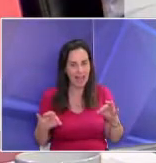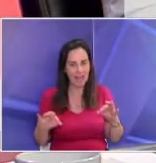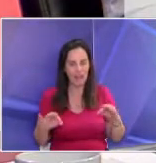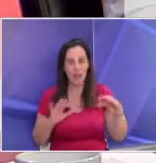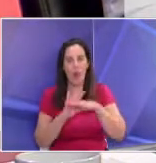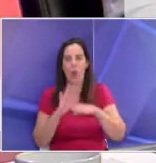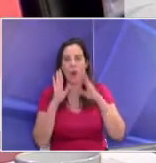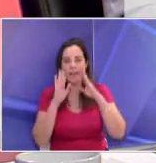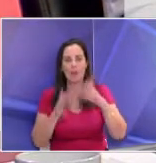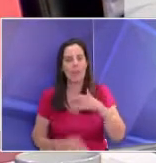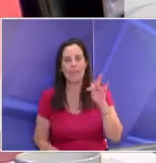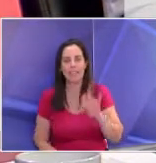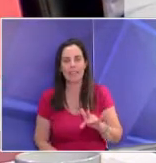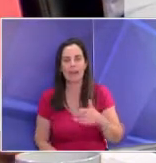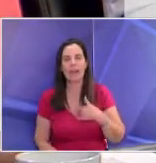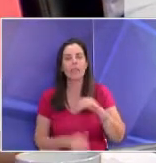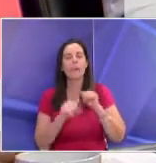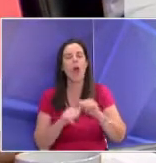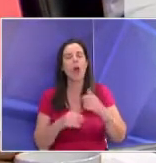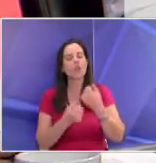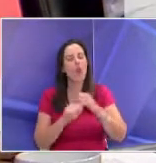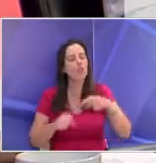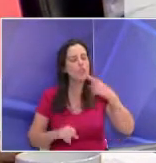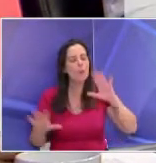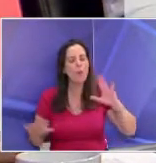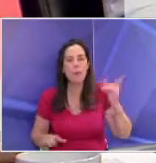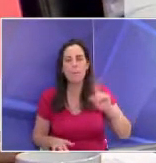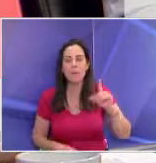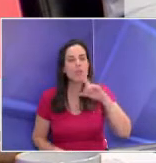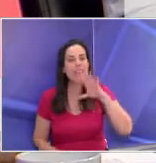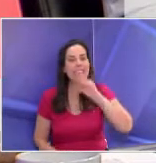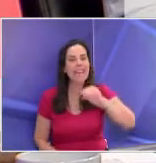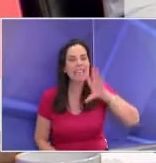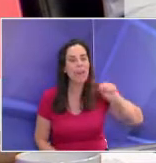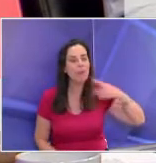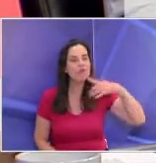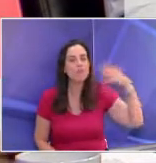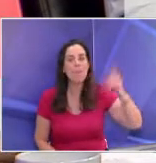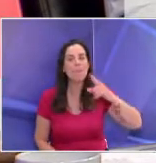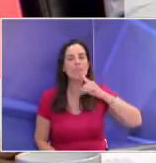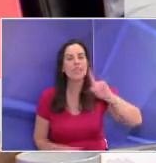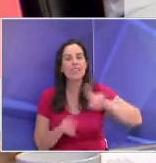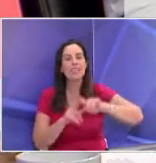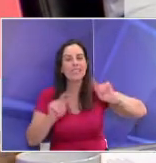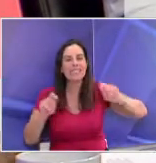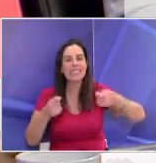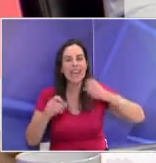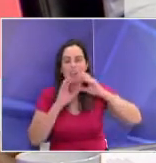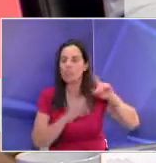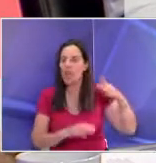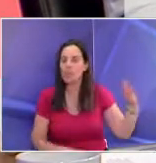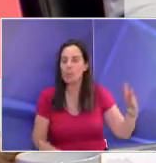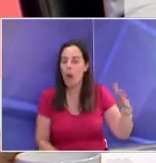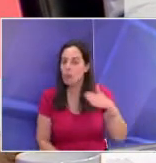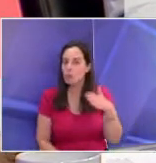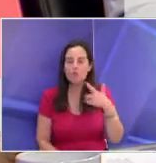חוק הנאמנות, למה אני נגד. אני בעד חופש דיבור מלא. מי שסתם את הפה במשך שנים, מי שסגר כלי תקשורת זה שמאל.